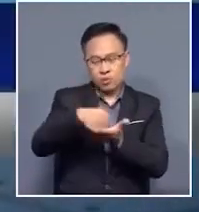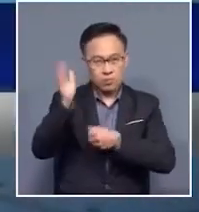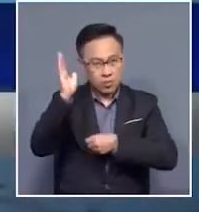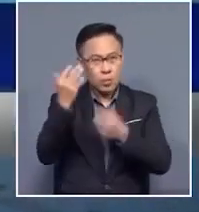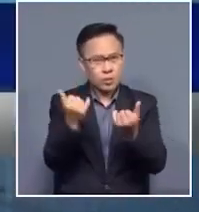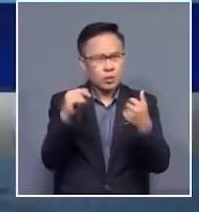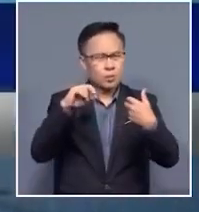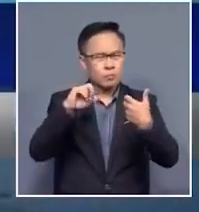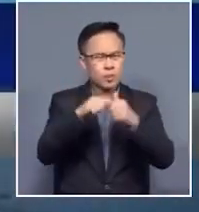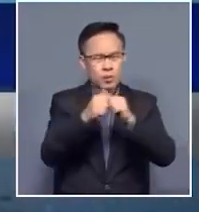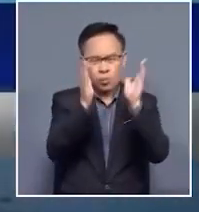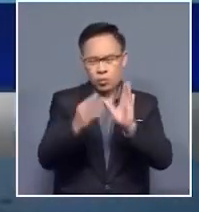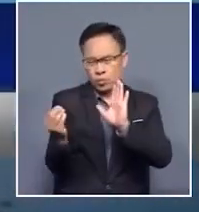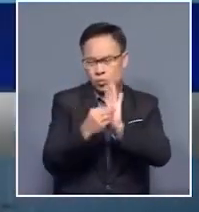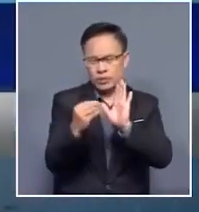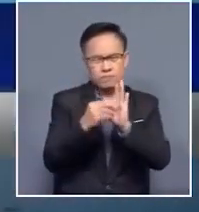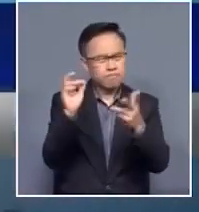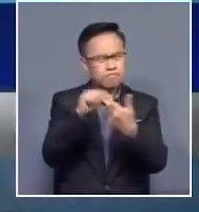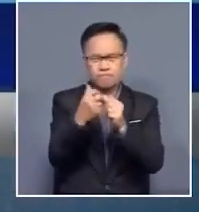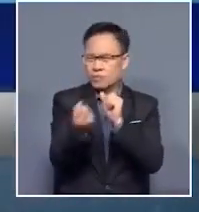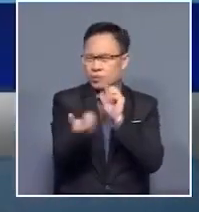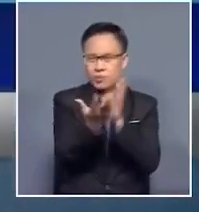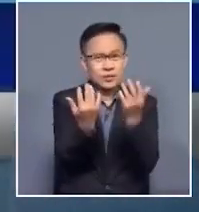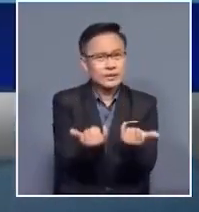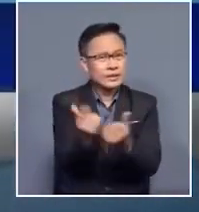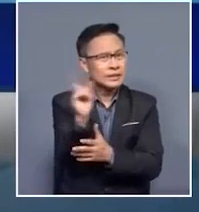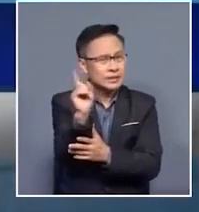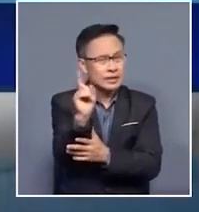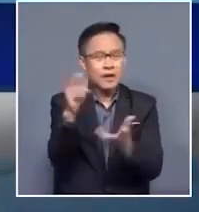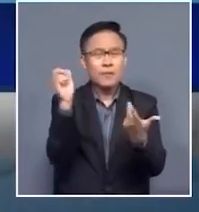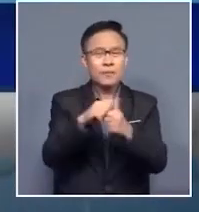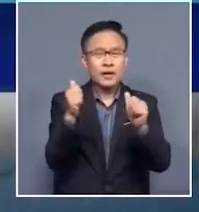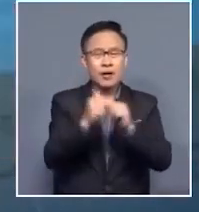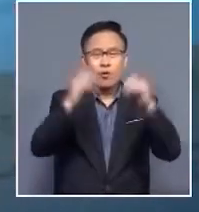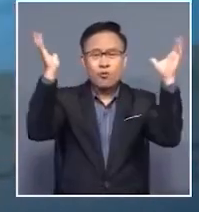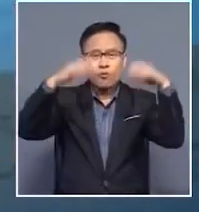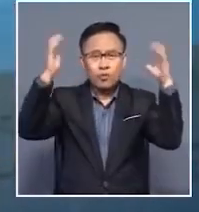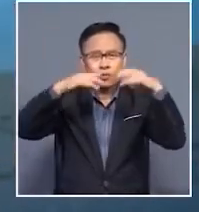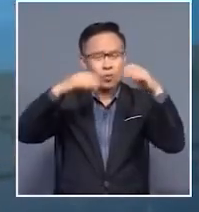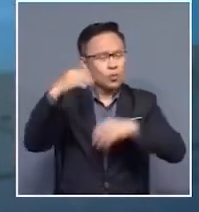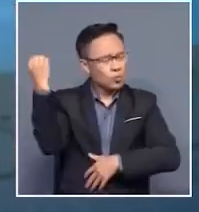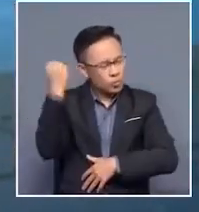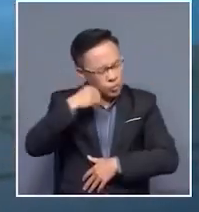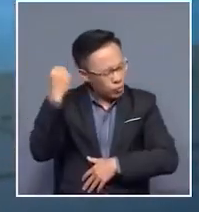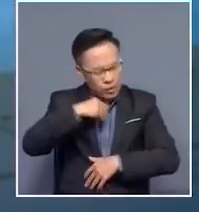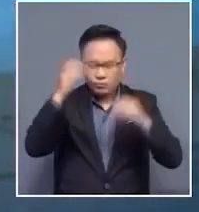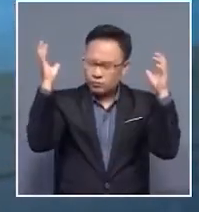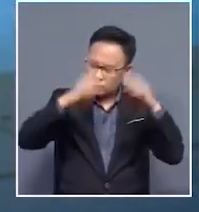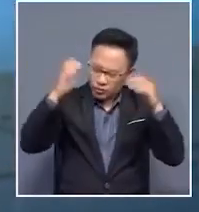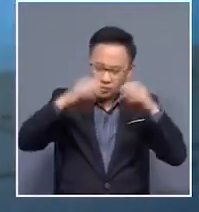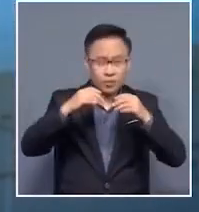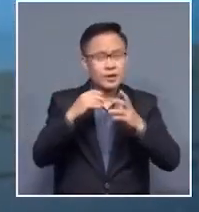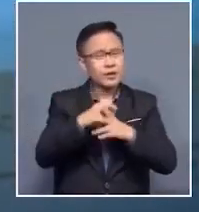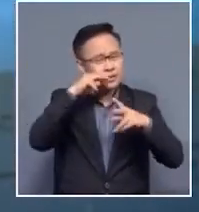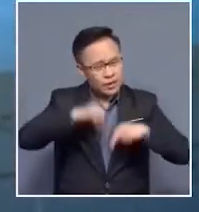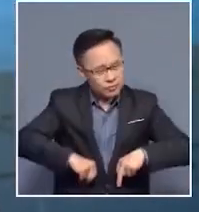ที่ชาวกรุงเทพมหานครกลุ้มอกกลุ้มใจกันในช่วงเวลานี้นะคะก็หนีไม่พ้นของเรื่องที่มีฝนตกลงมาทุกวันค่ะซึ่งพอมีฝนตกลงมาแทบจะ